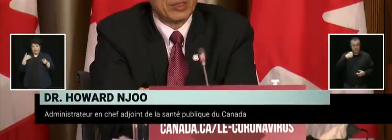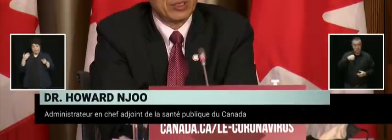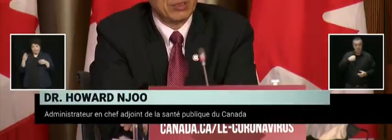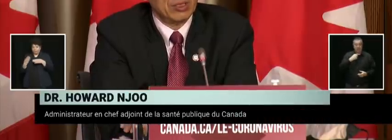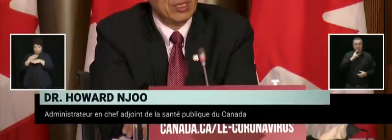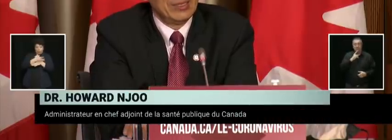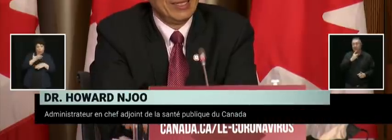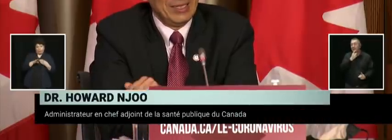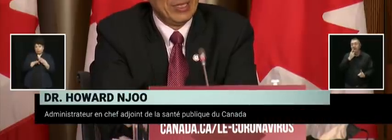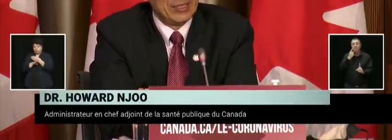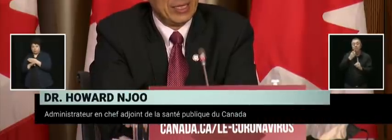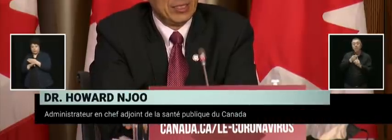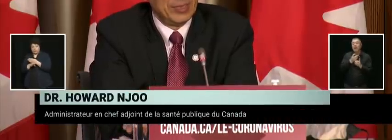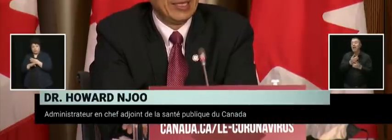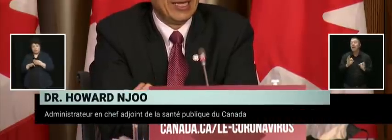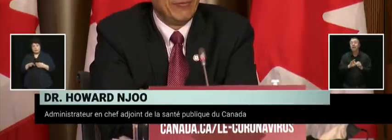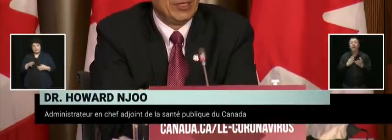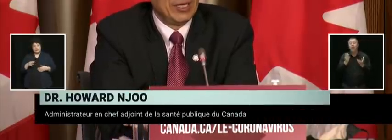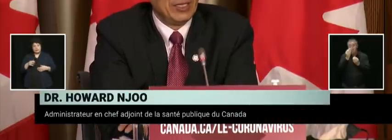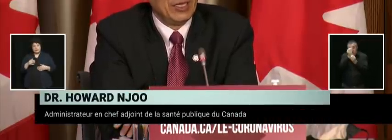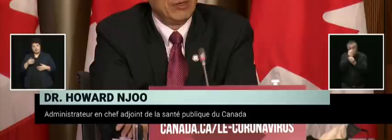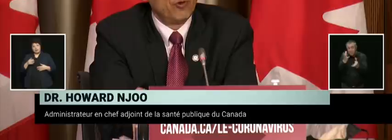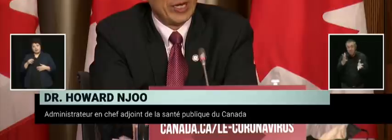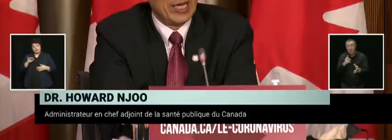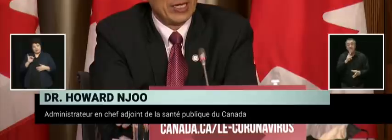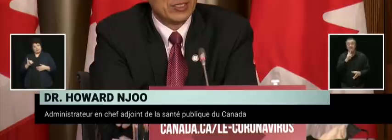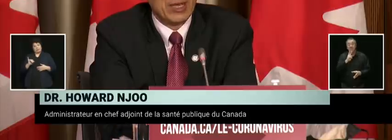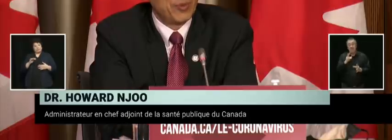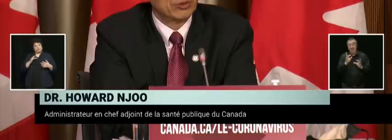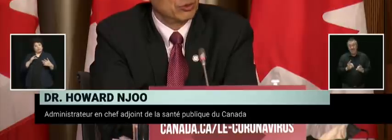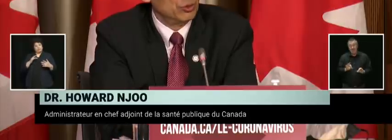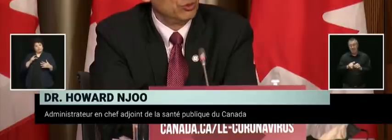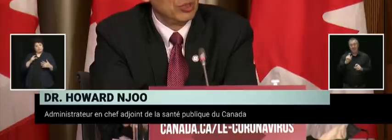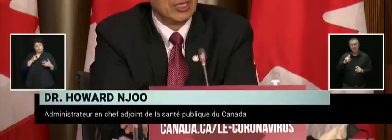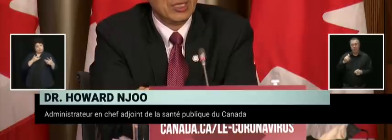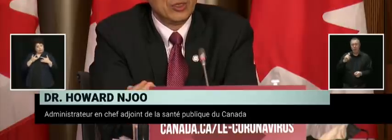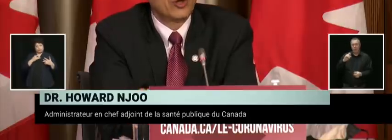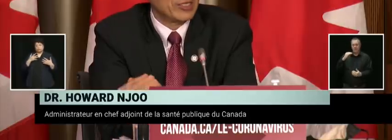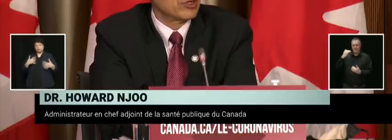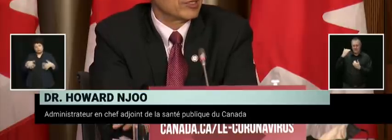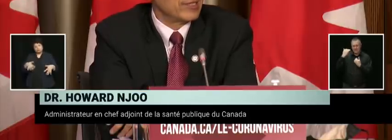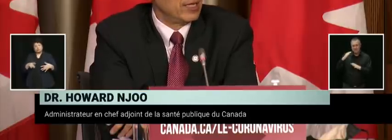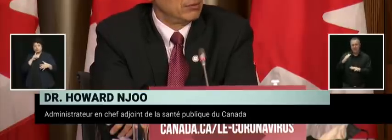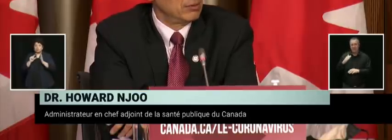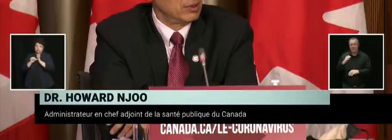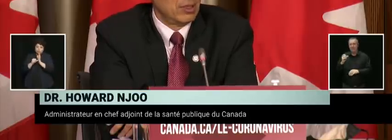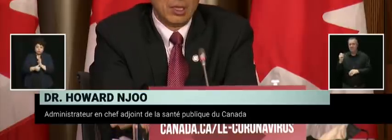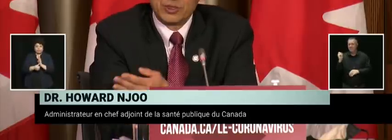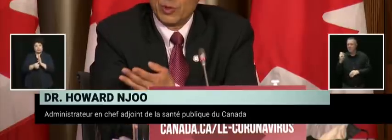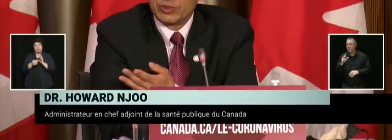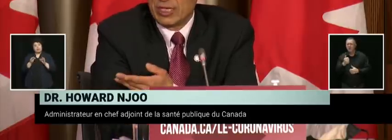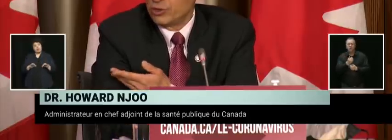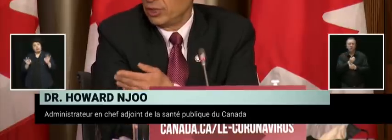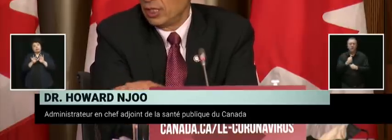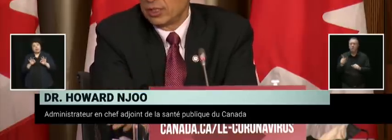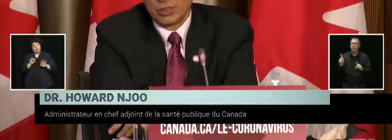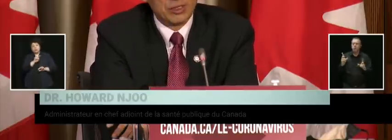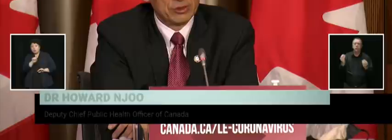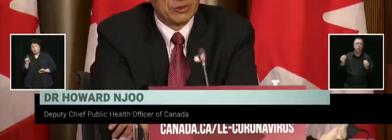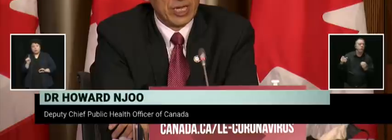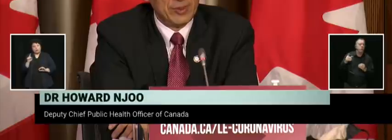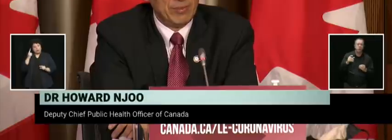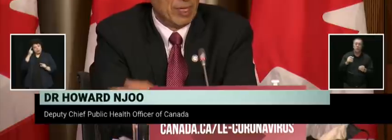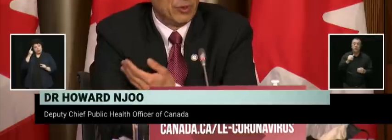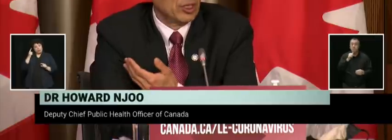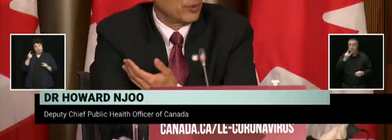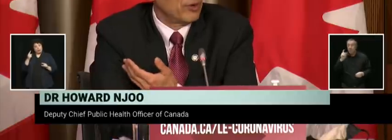très important de limiter, de peut-être éviter les voyages n'importe où non essentiels. Je peux aussi ajouter à ce que